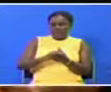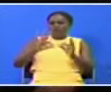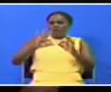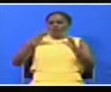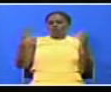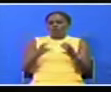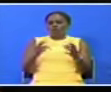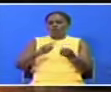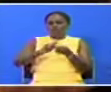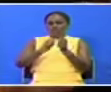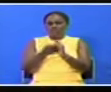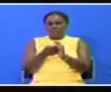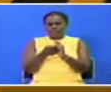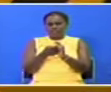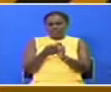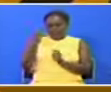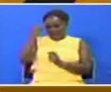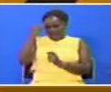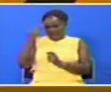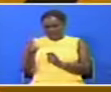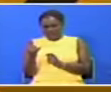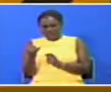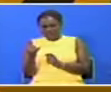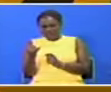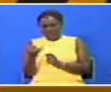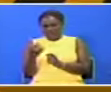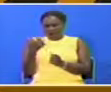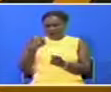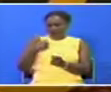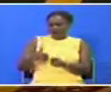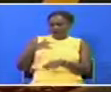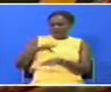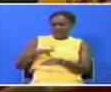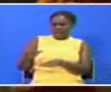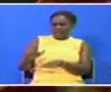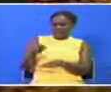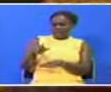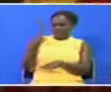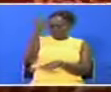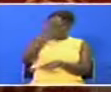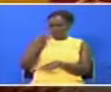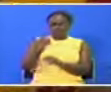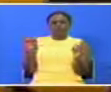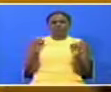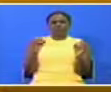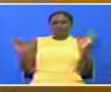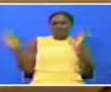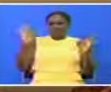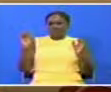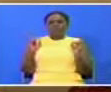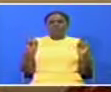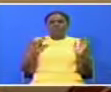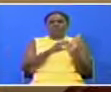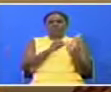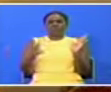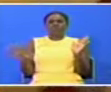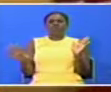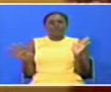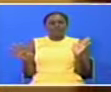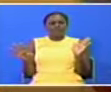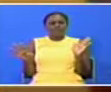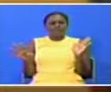Ile perception ya kwamba ukivaa nusu uchi, ukikaa wazi ndio unakuwa unaendana na fashion, na sasa hivi imeanza kuondoka.